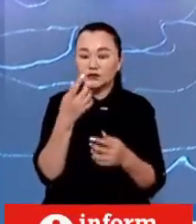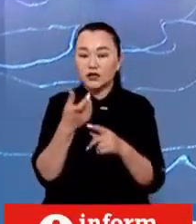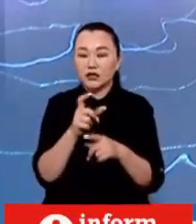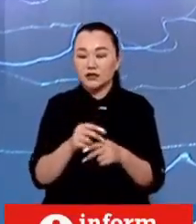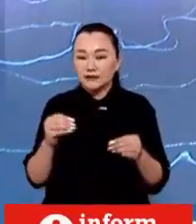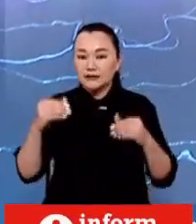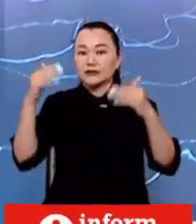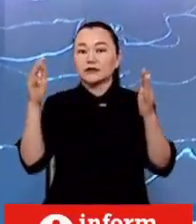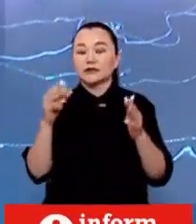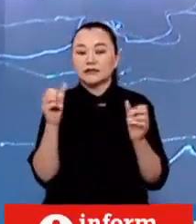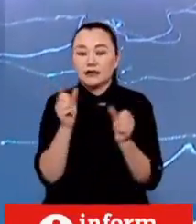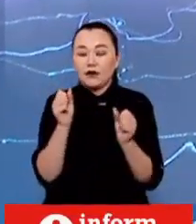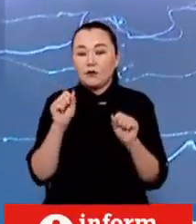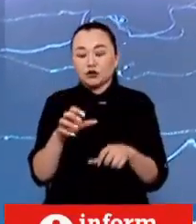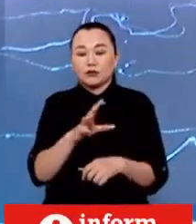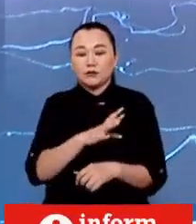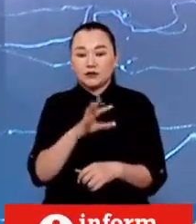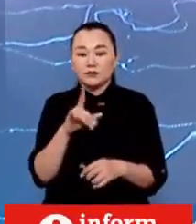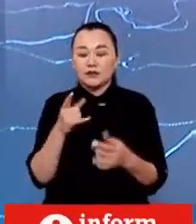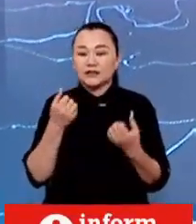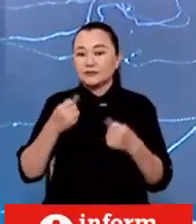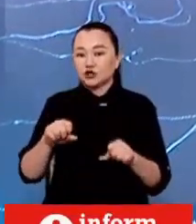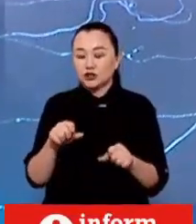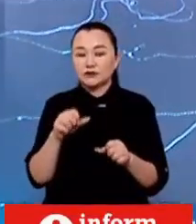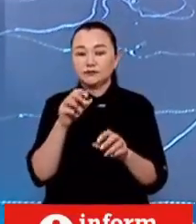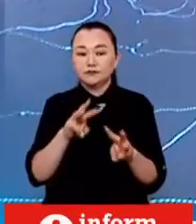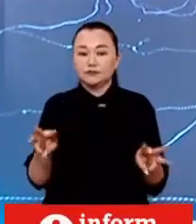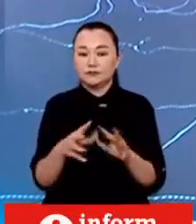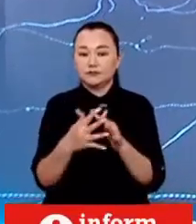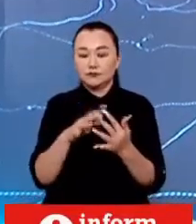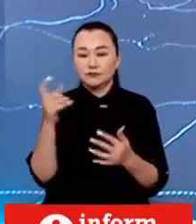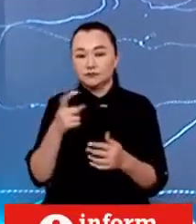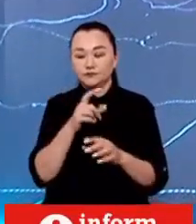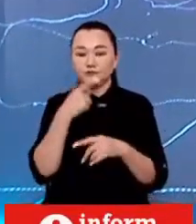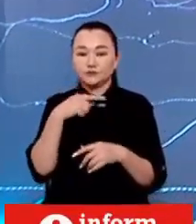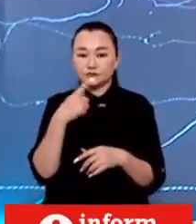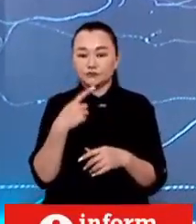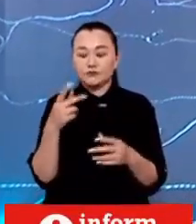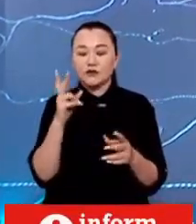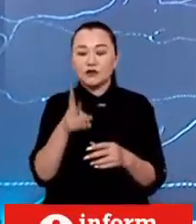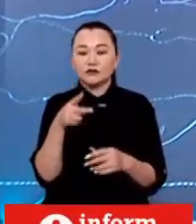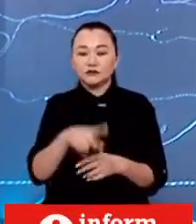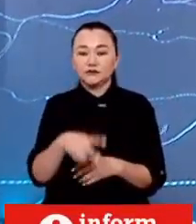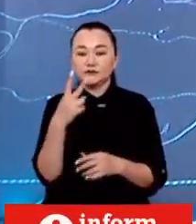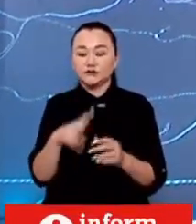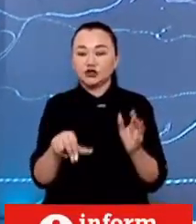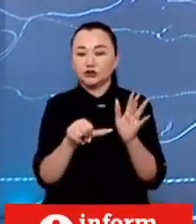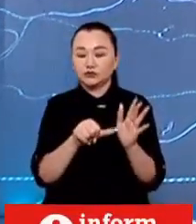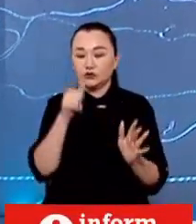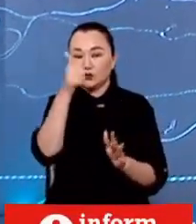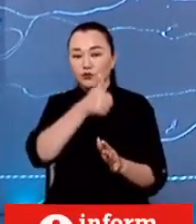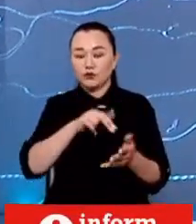резких скачков цен зимой можно было бы избежать. В Министерстве сельского хозяйства говорят, к 2026